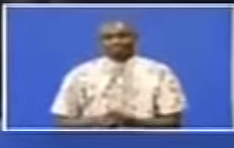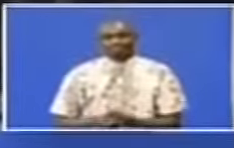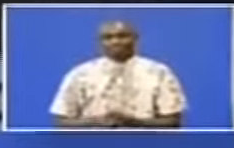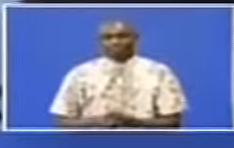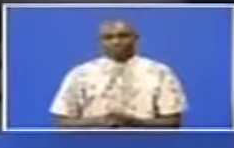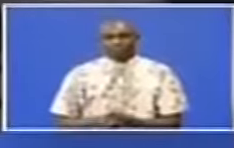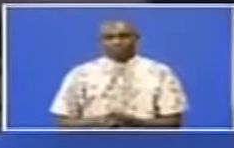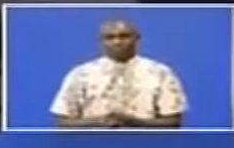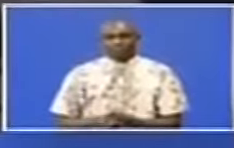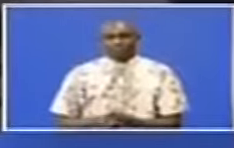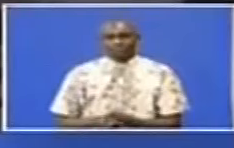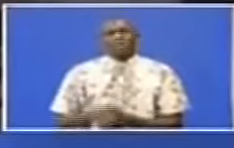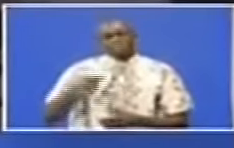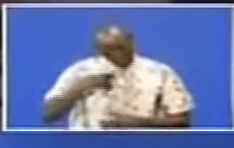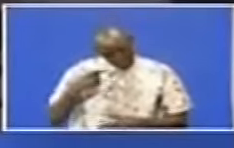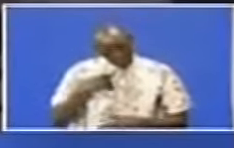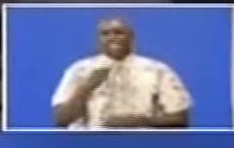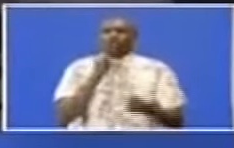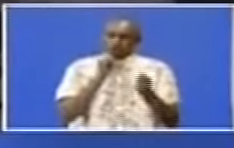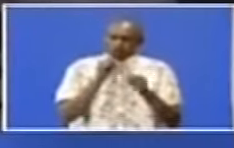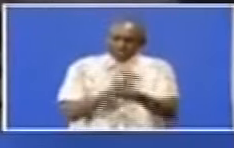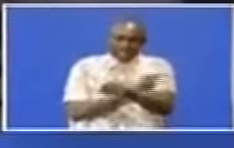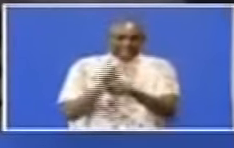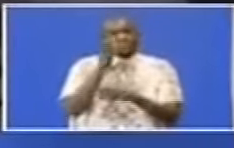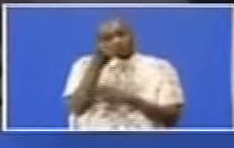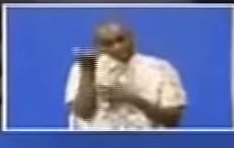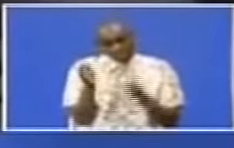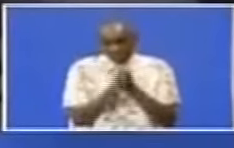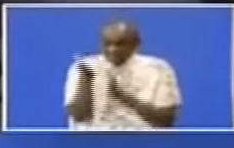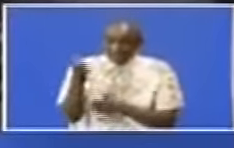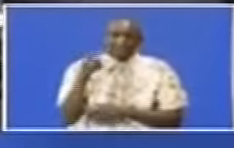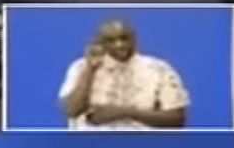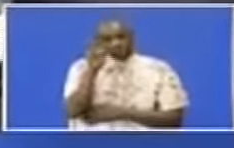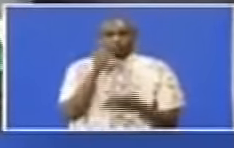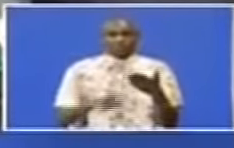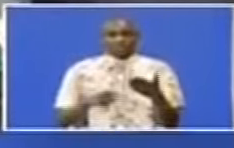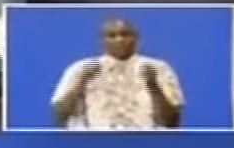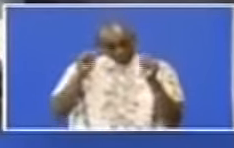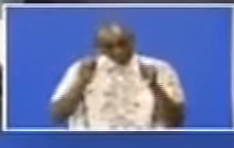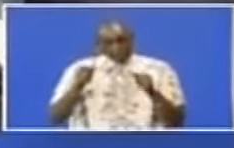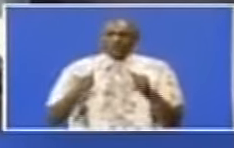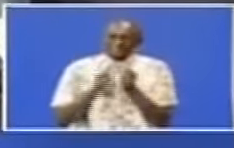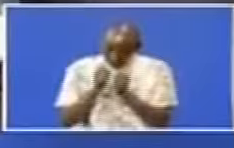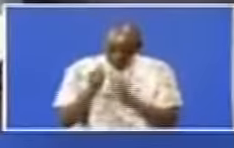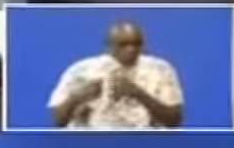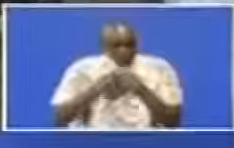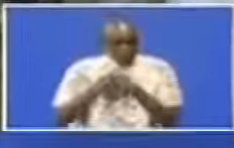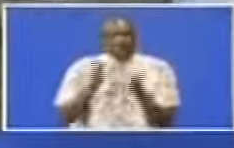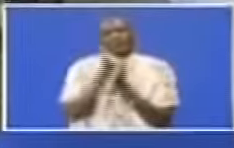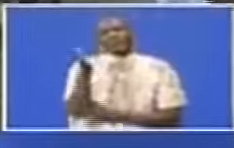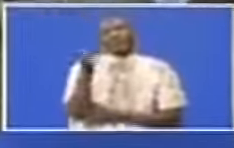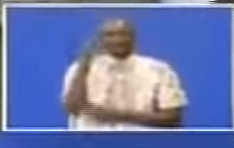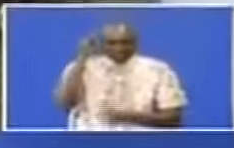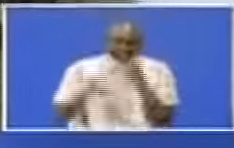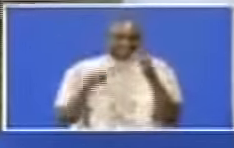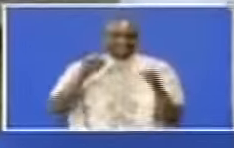kumaliza. Nimekuwa nikikimbia na wao, so nikaona tu nitang'ang'ana nao hadi dakika la mwisho.